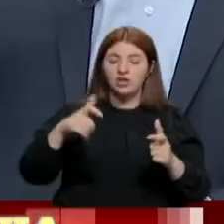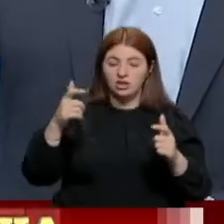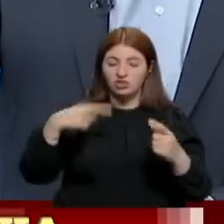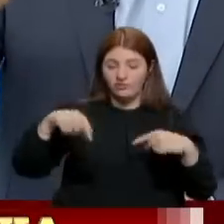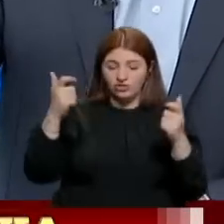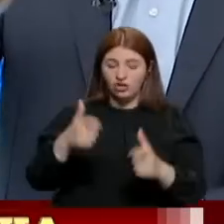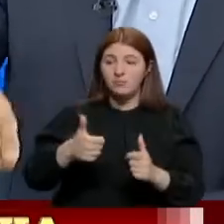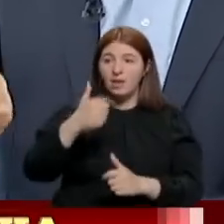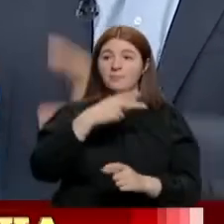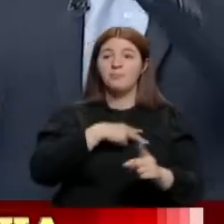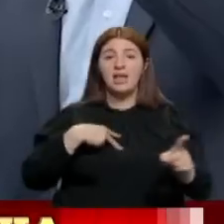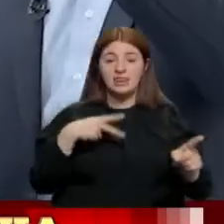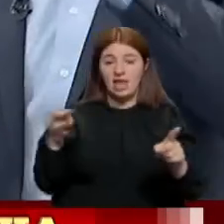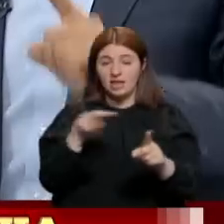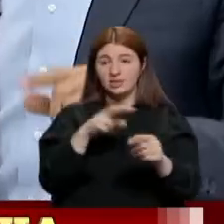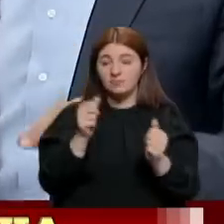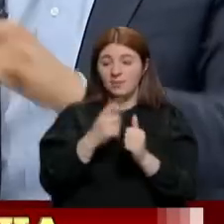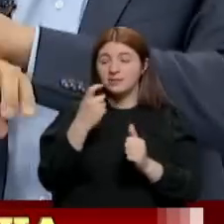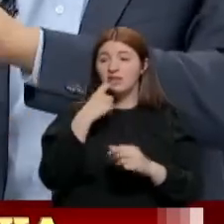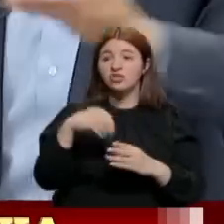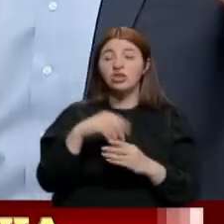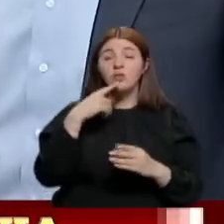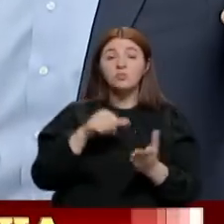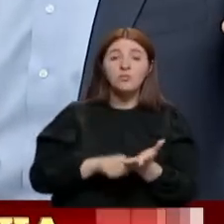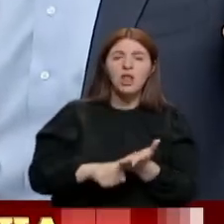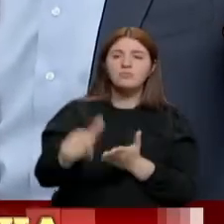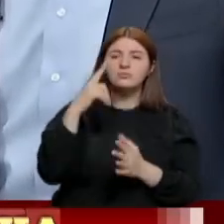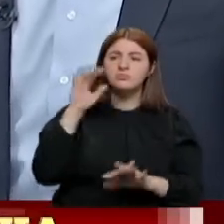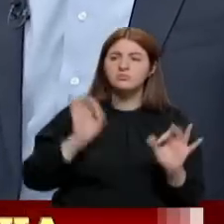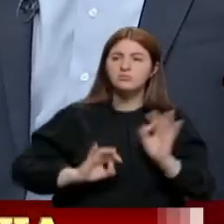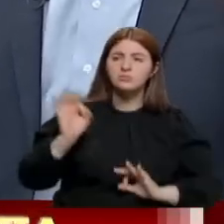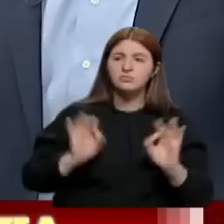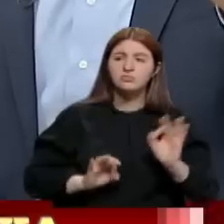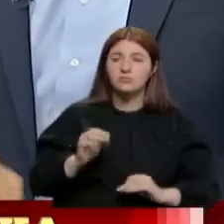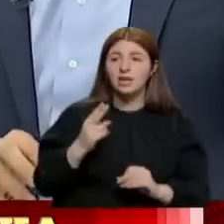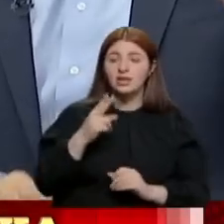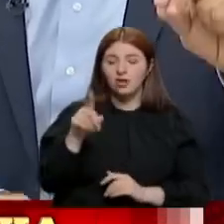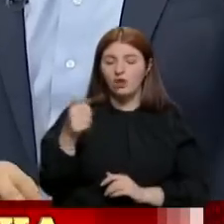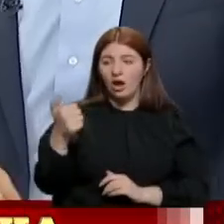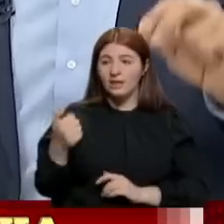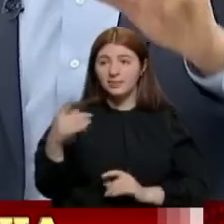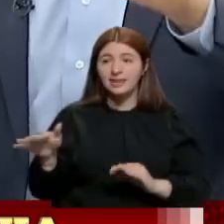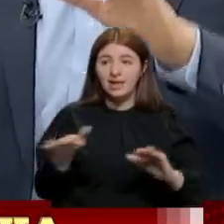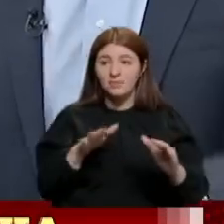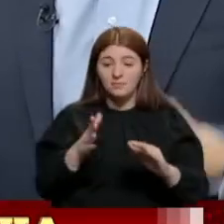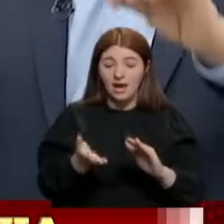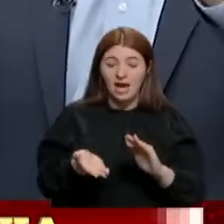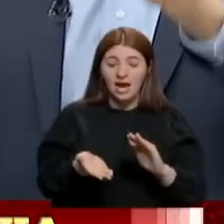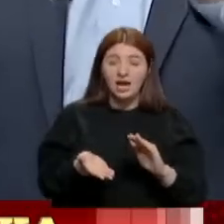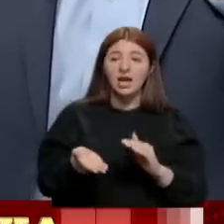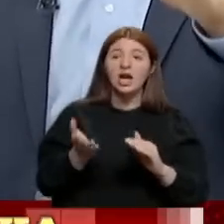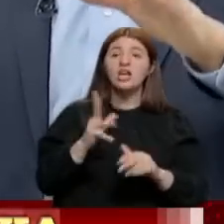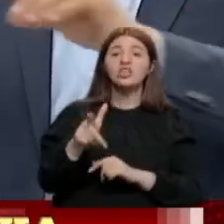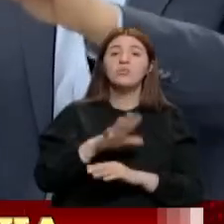Bakanlığı ve İstanbul Büyükşehir Belediyesi bir yıl içinde diyeceğiz, bütün binaları testten geçirecek. 7.6'lık bir depremi geçemeyecek